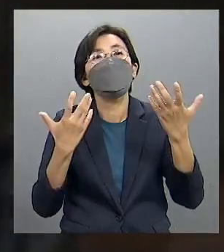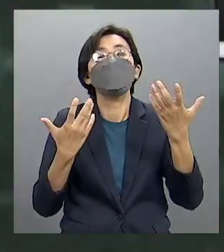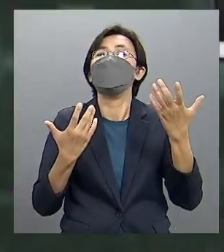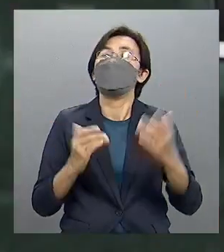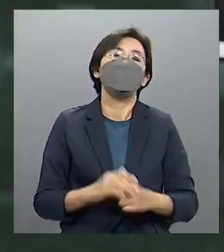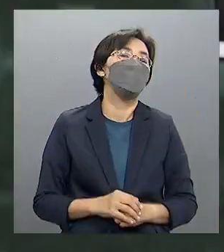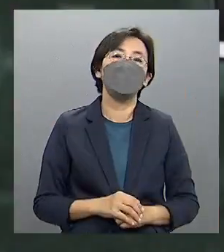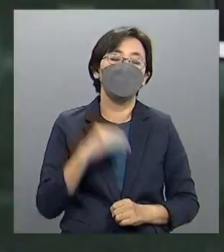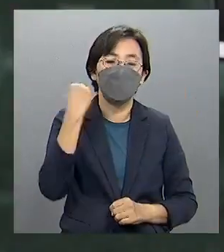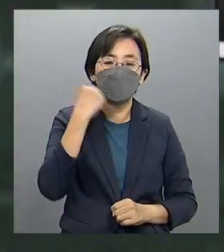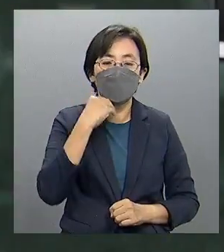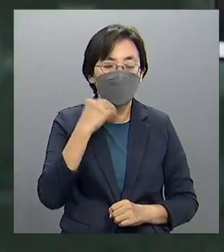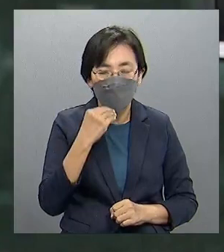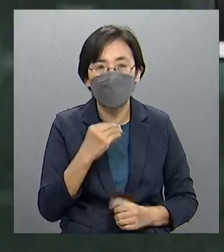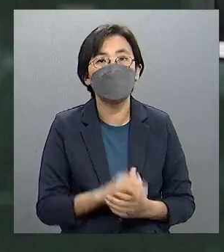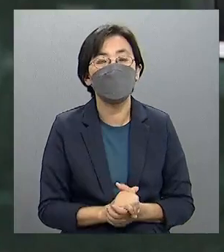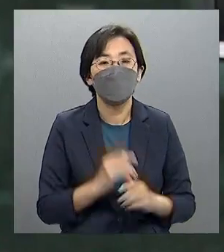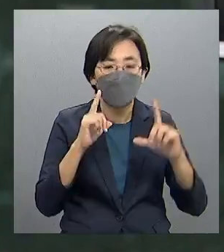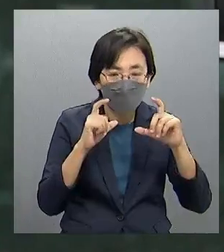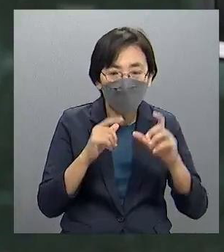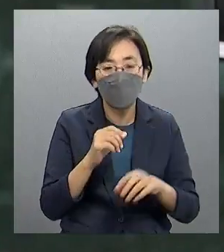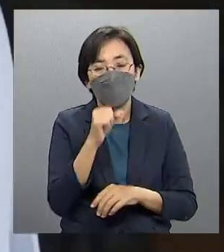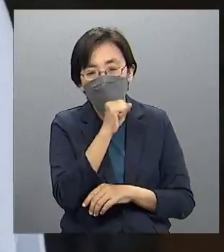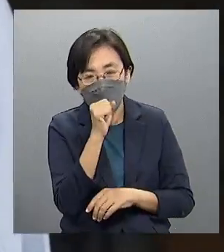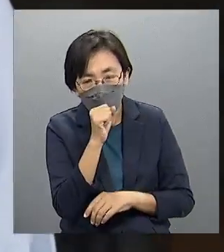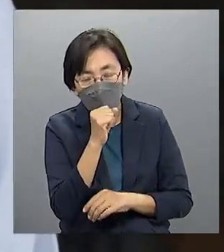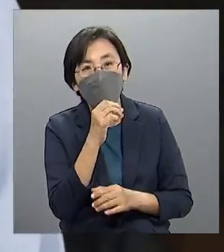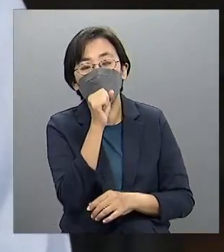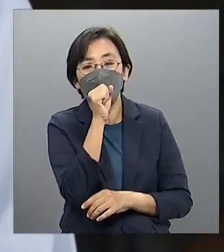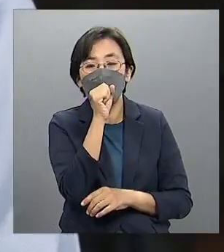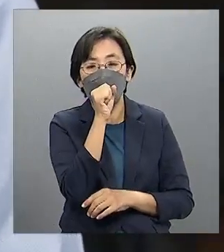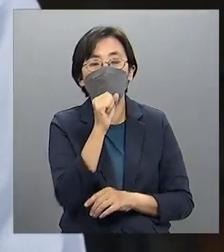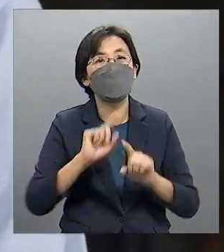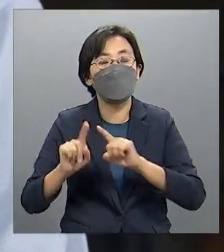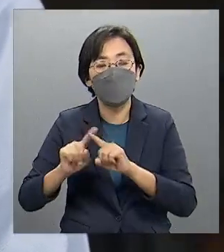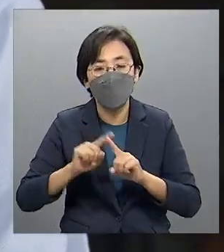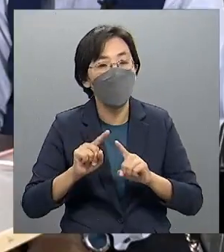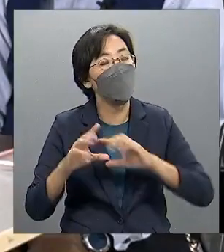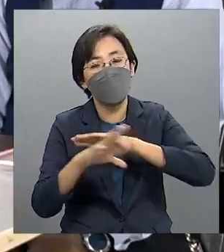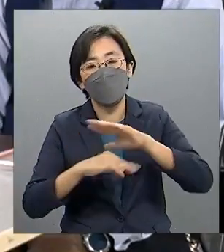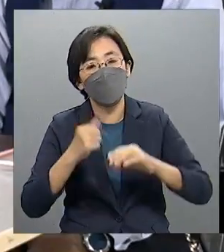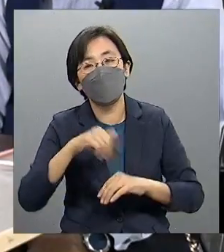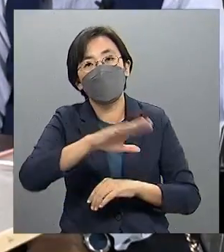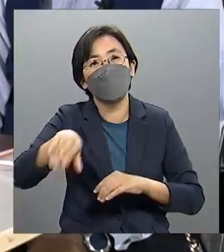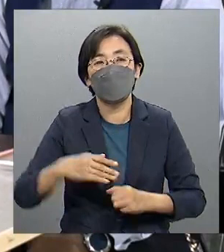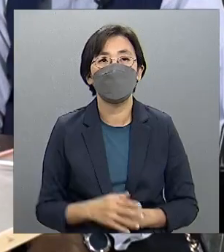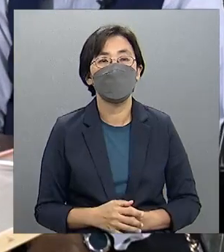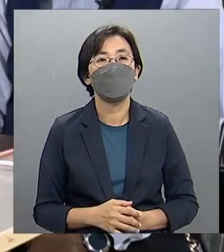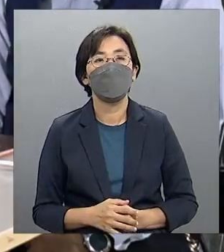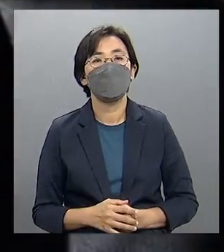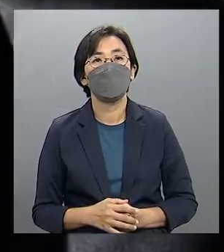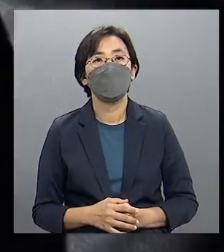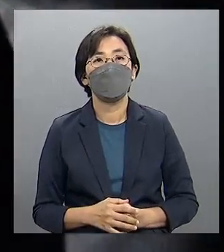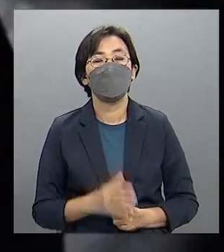บบนี ้น่ากลัวมากๆเลยครับอาจารย์ครับแล้วทีนี้ถ้าเกิดสมมติว่าข้อมูลที่มันได้ไปอันนี้ในฐานะที่เราเป็นผู้เสียหายนะ